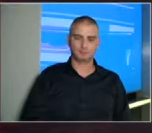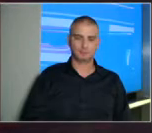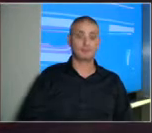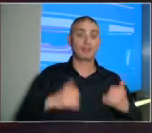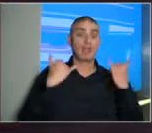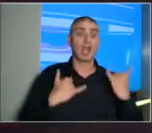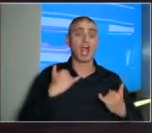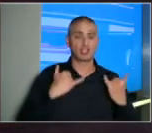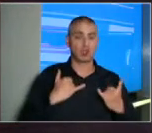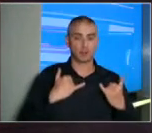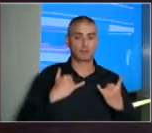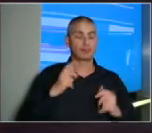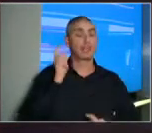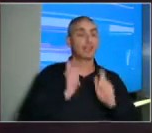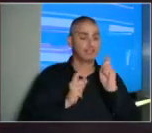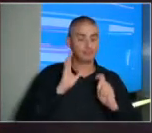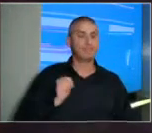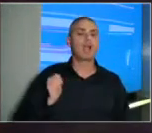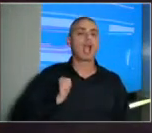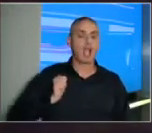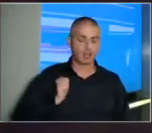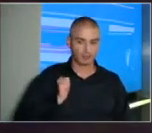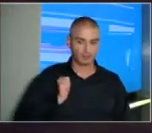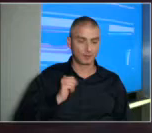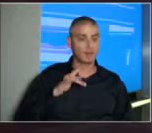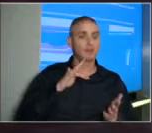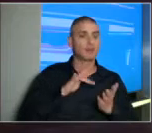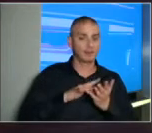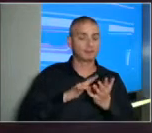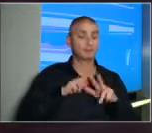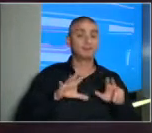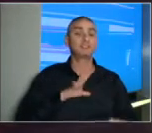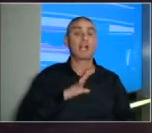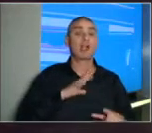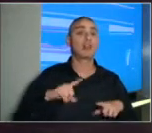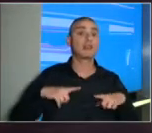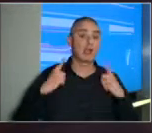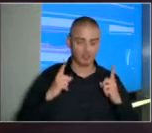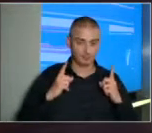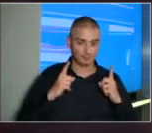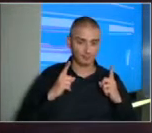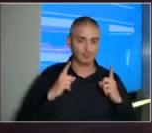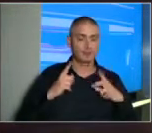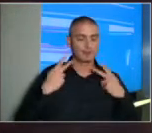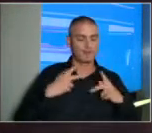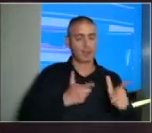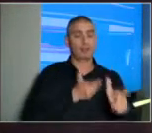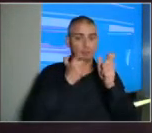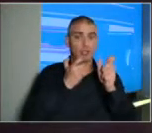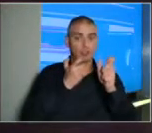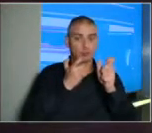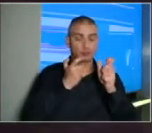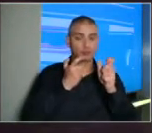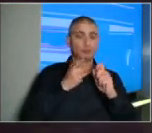היום, אזרחים וגם חיילים, הנמצאים במצב של סכנת חיים, מפחדים לפתוח באש,